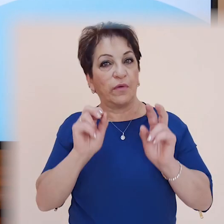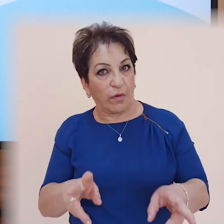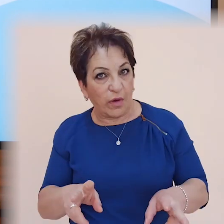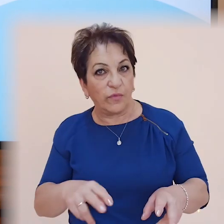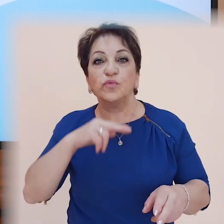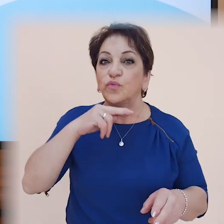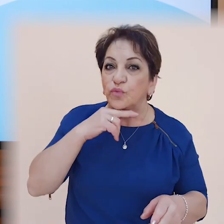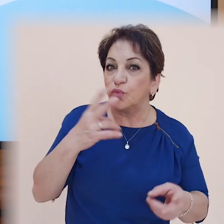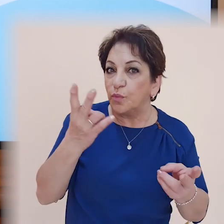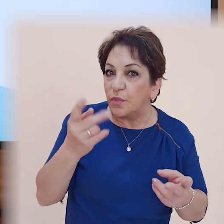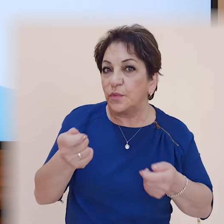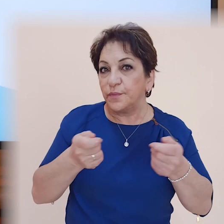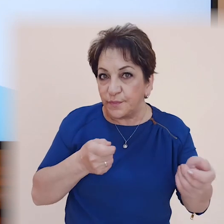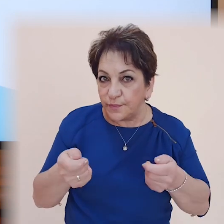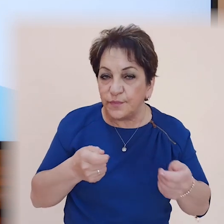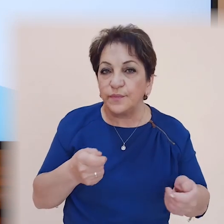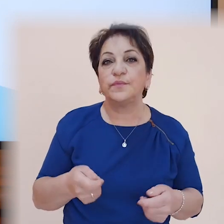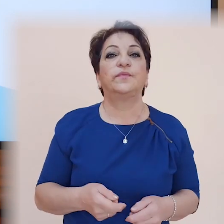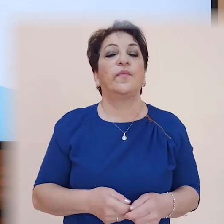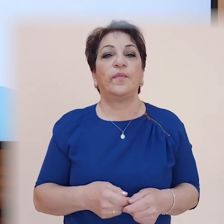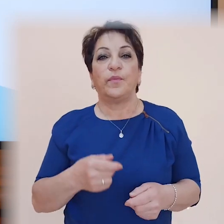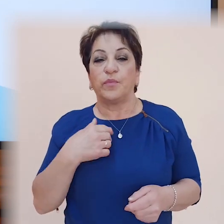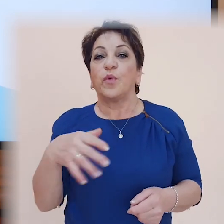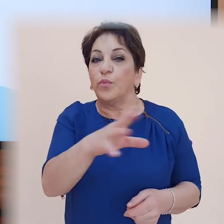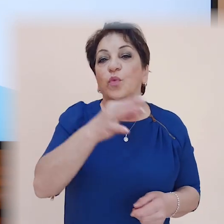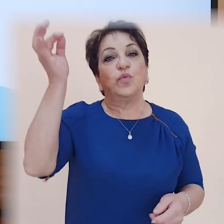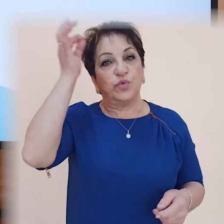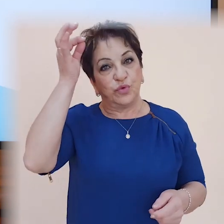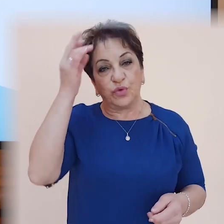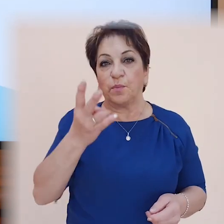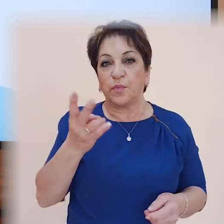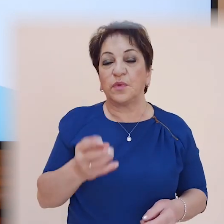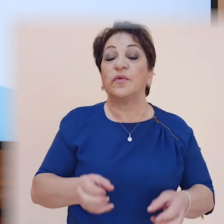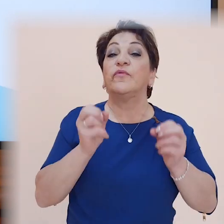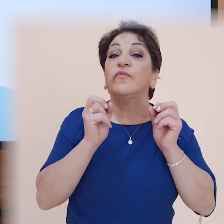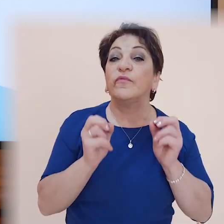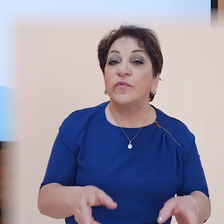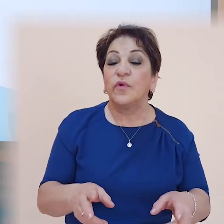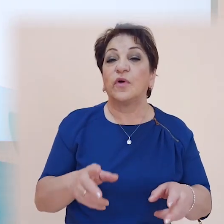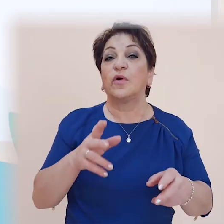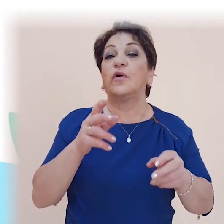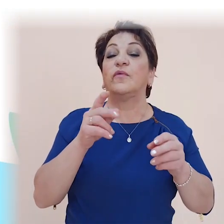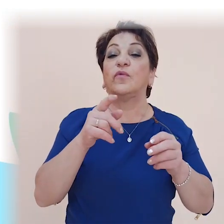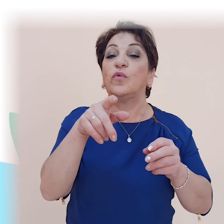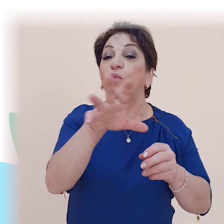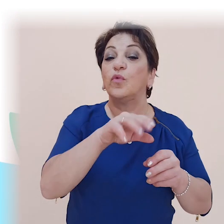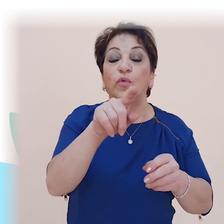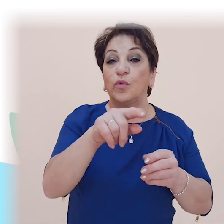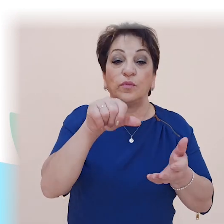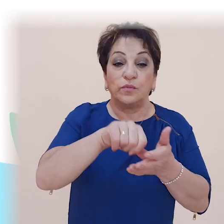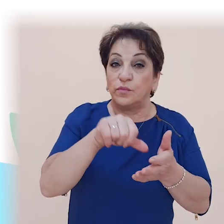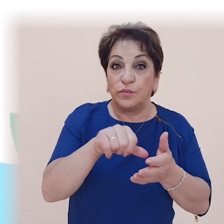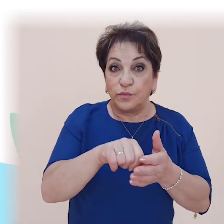լինել։ Եկեք հիշենք, վտանգավոր իրավիճակներում չը հայտնվելու